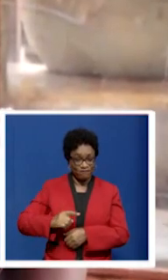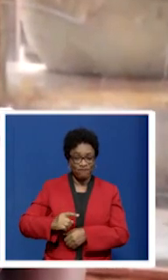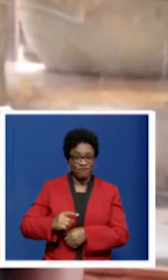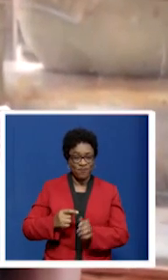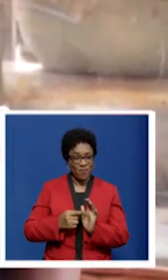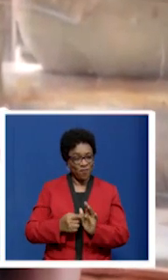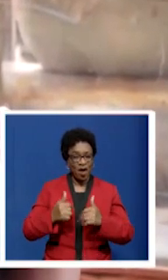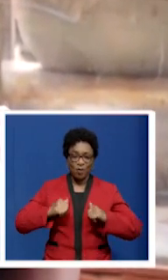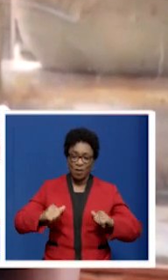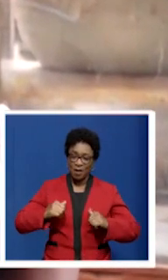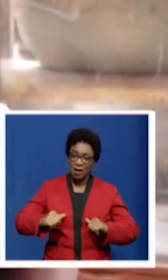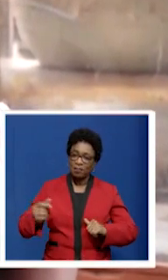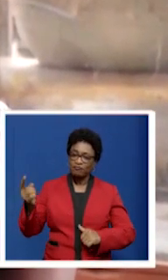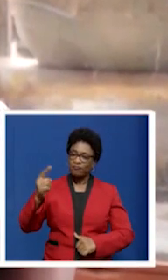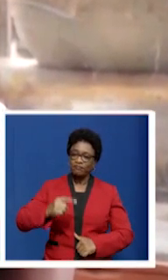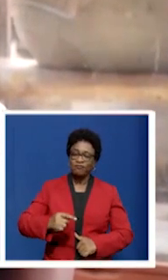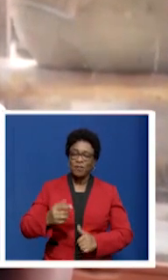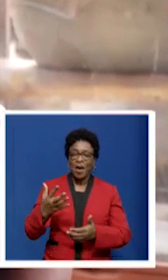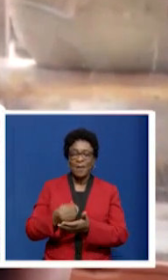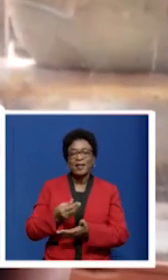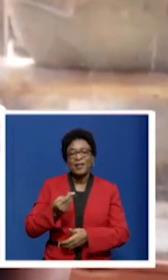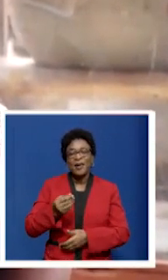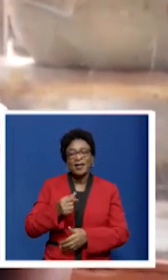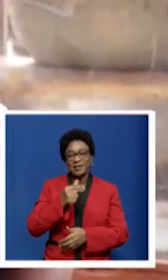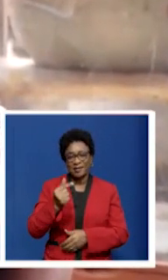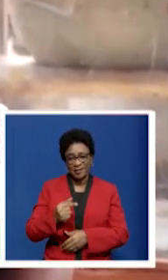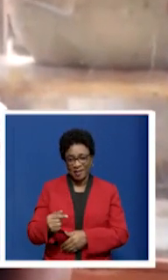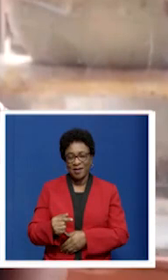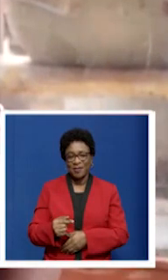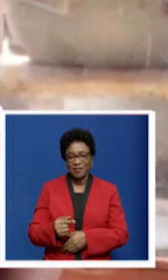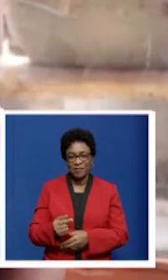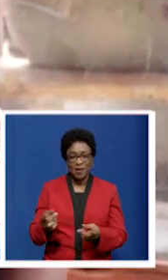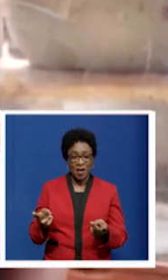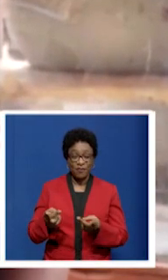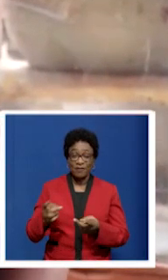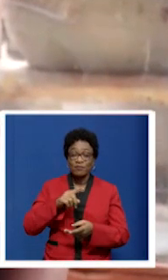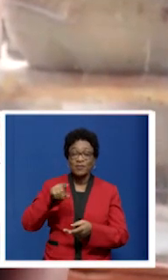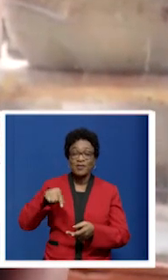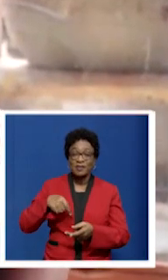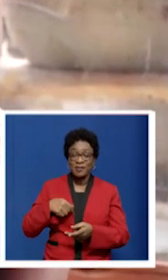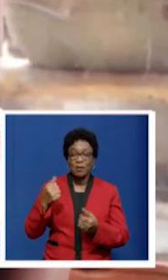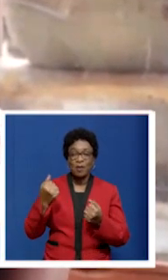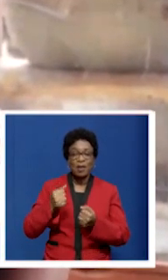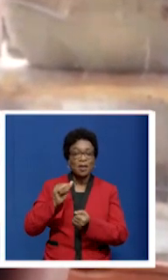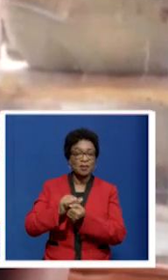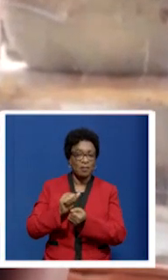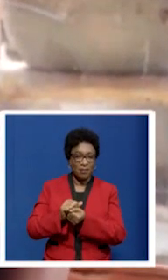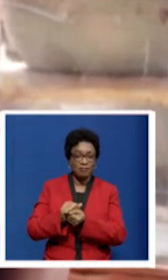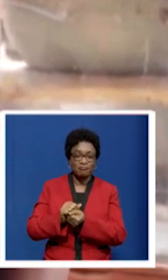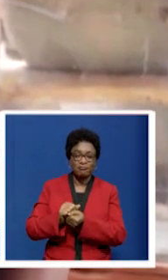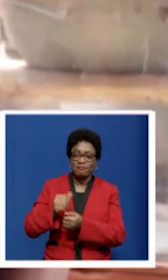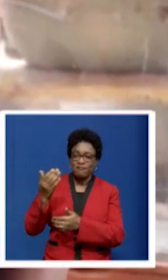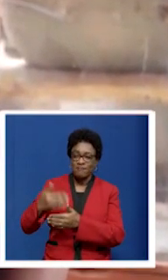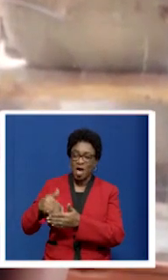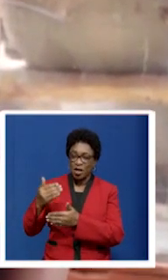tuna uwezo wa kupata kuingiza Hela nyingi Tanzania alafu Vile Vile Hata Sisi Pia wafany